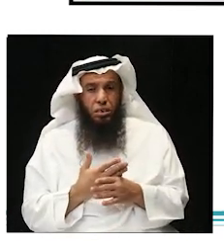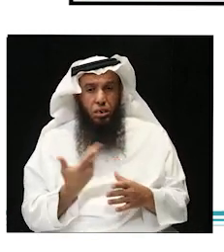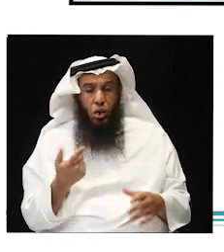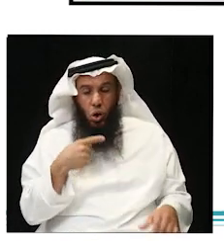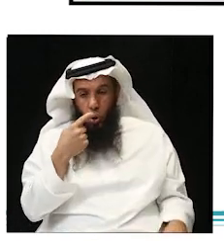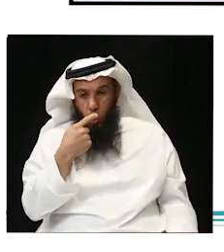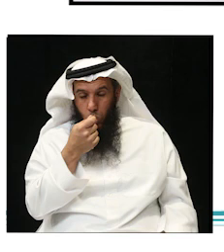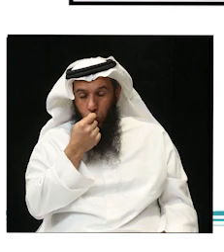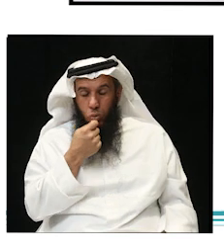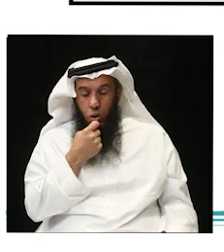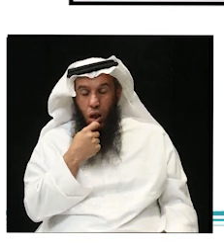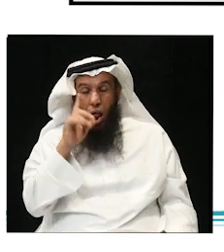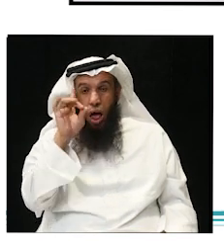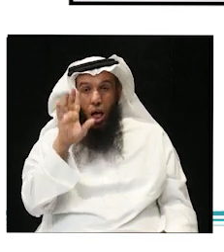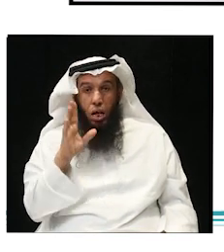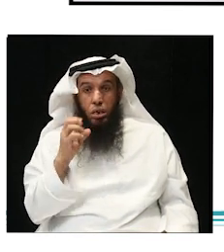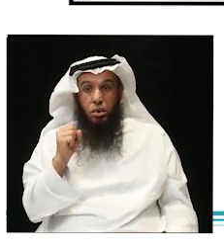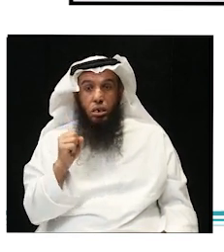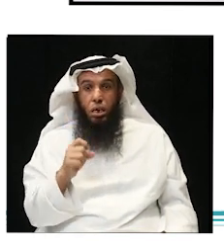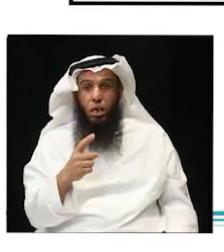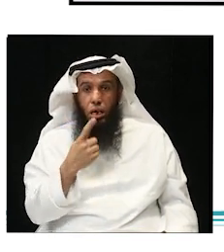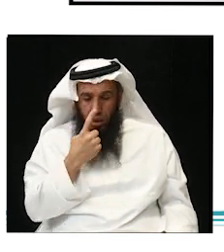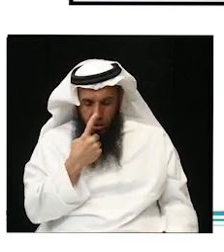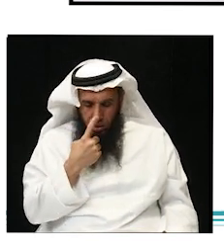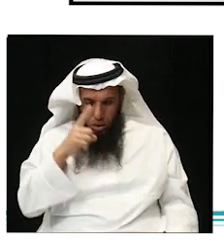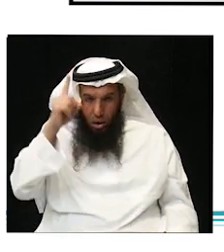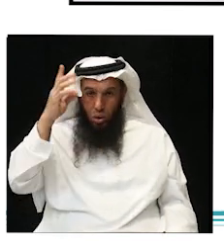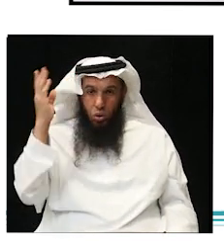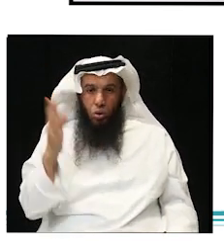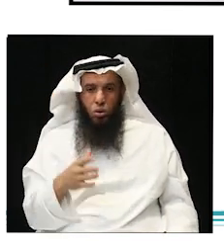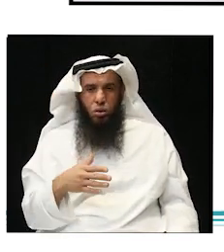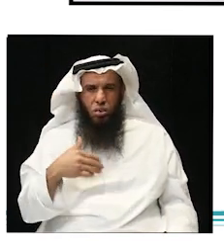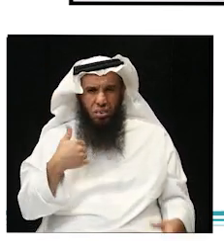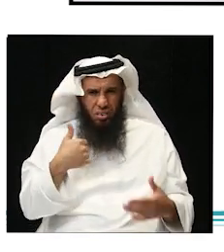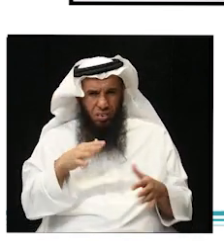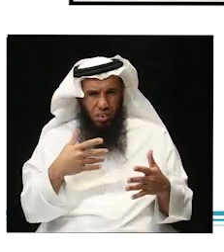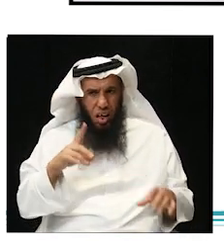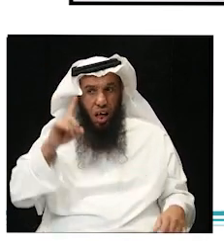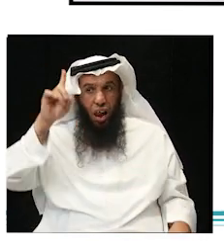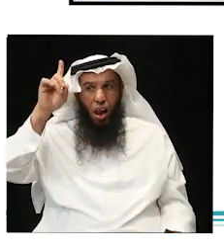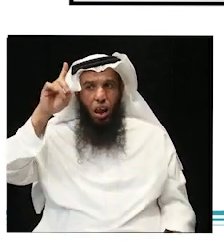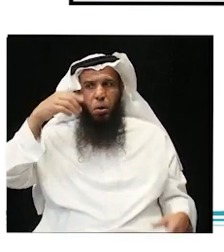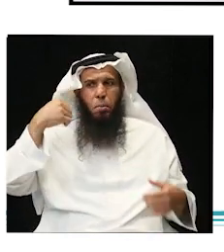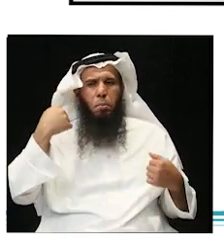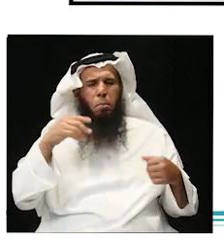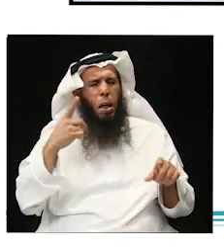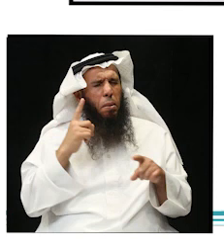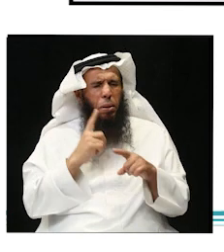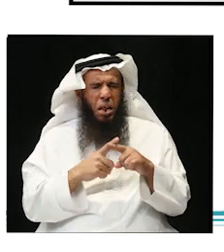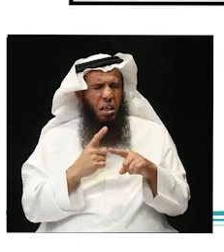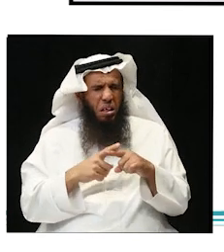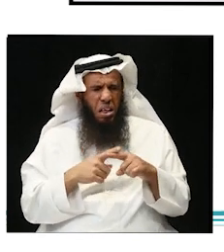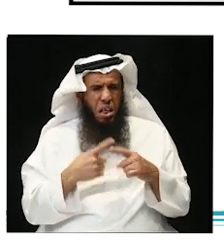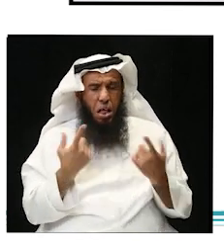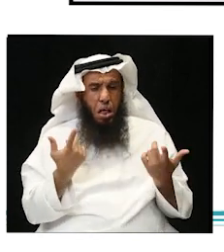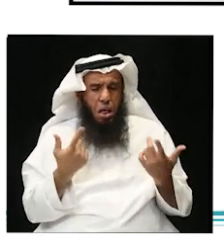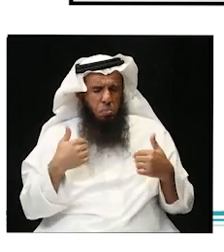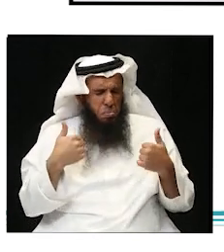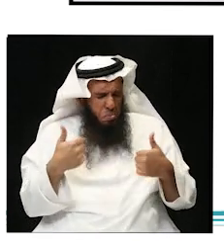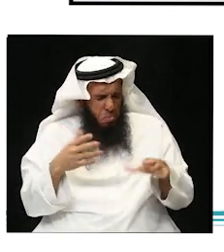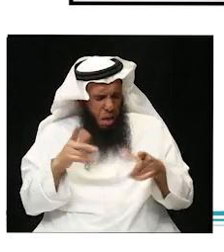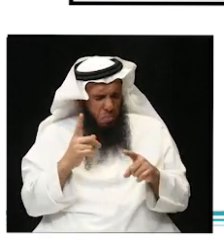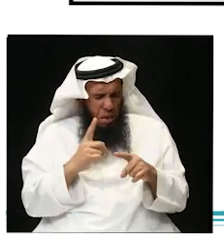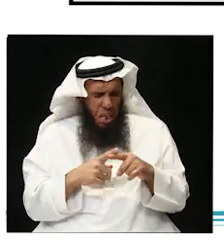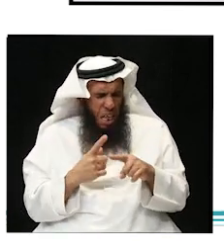هذا الكره والبغض ماذا يقتضي؟ يقتضي، انظر إلى هذه العبارة في جيم، انظر، وضعت عليها دائرة.